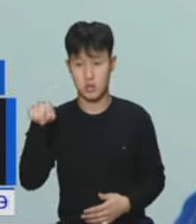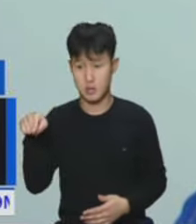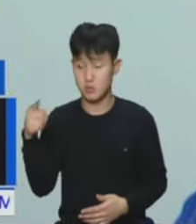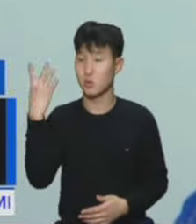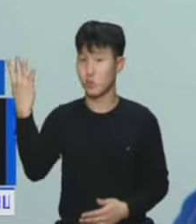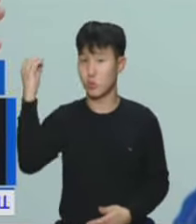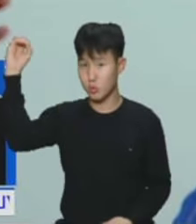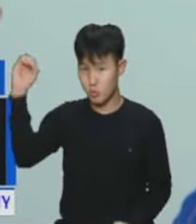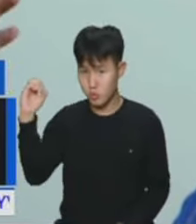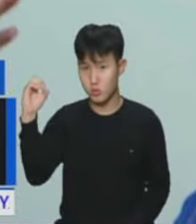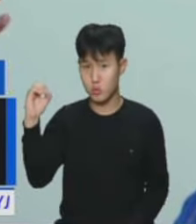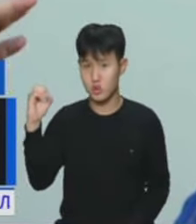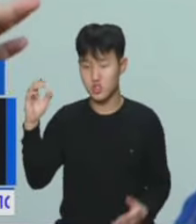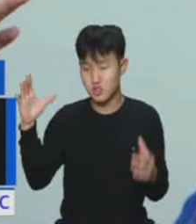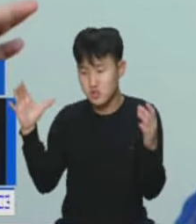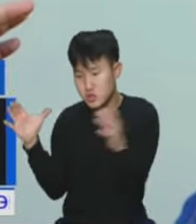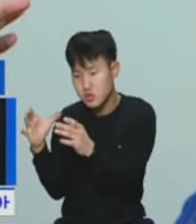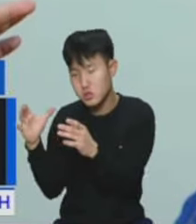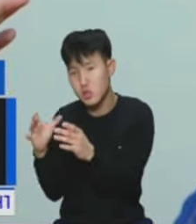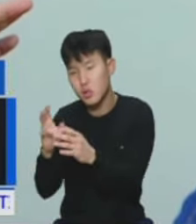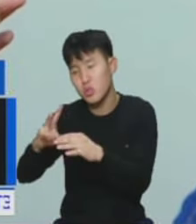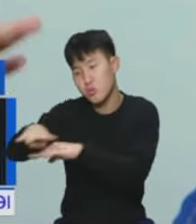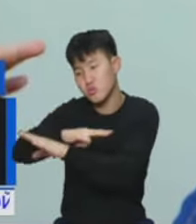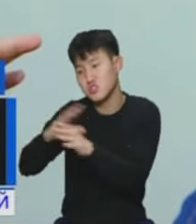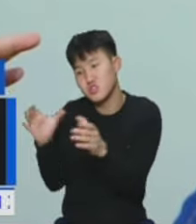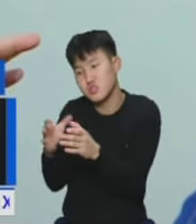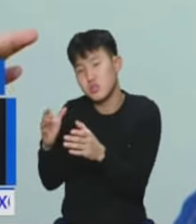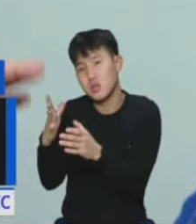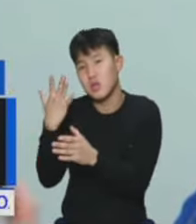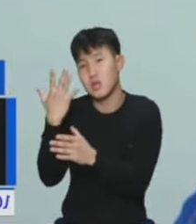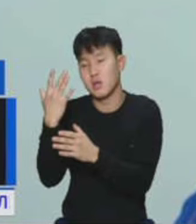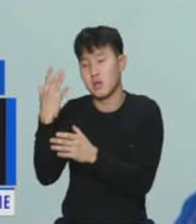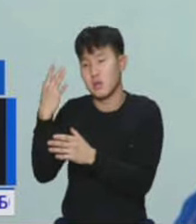0.4% тэр одоо жижигхэн тэр орон нутгийн таван толгой дээр